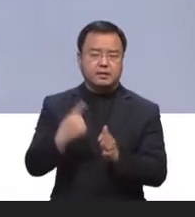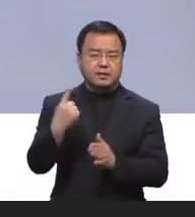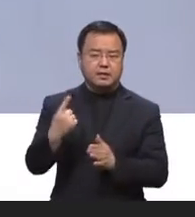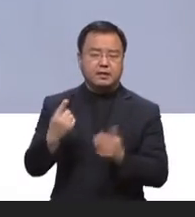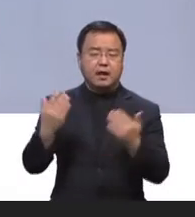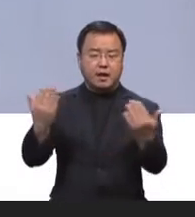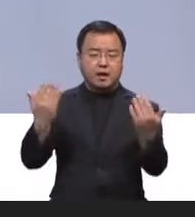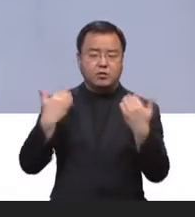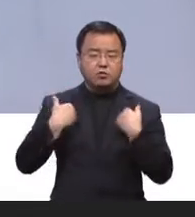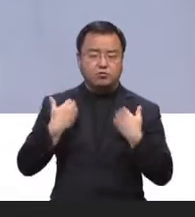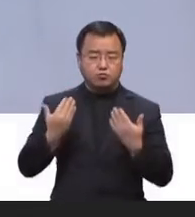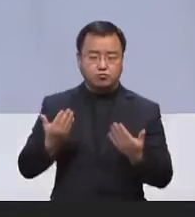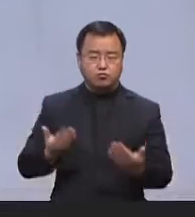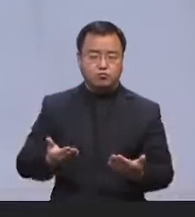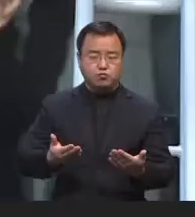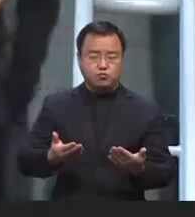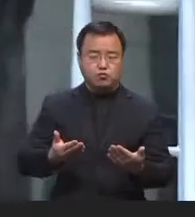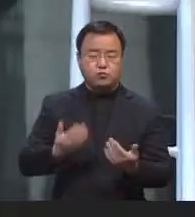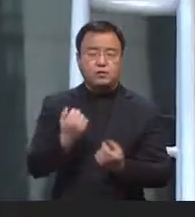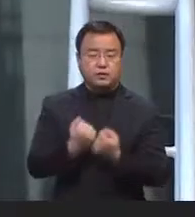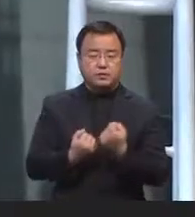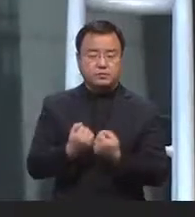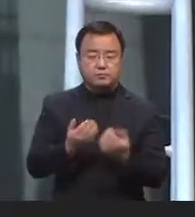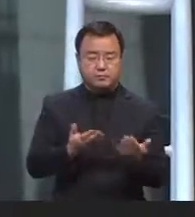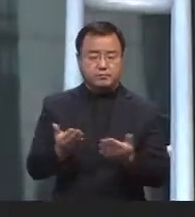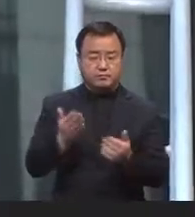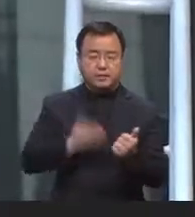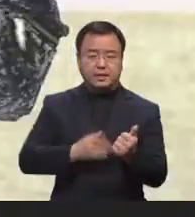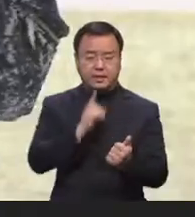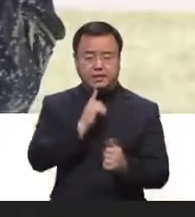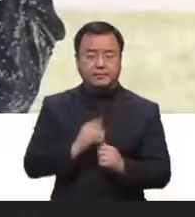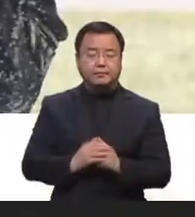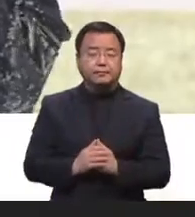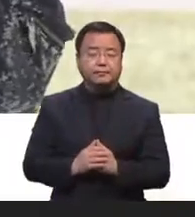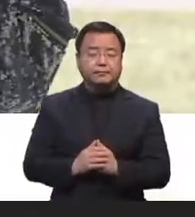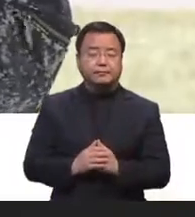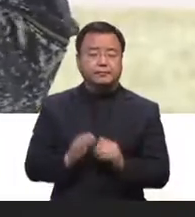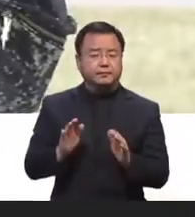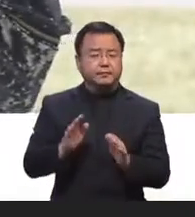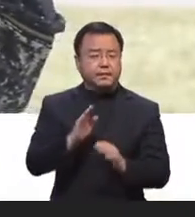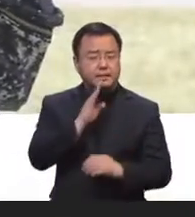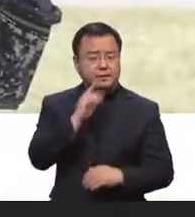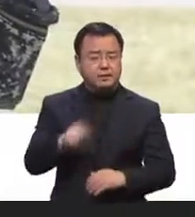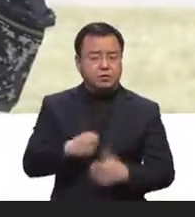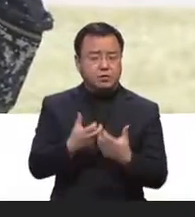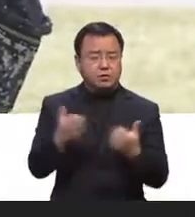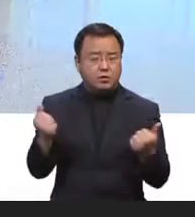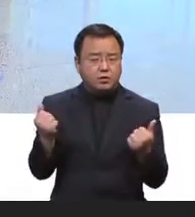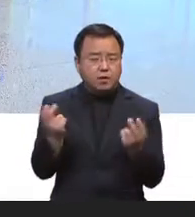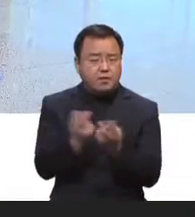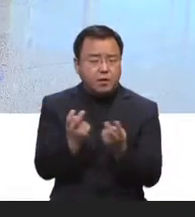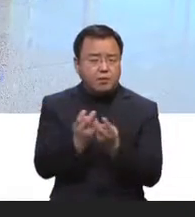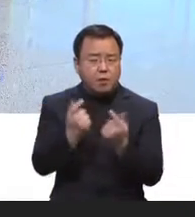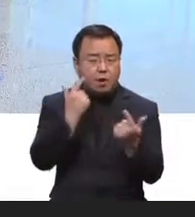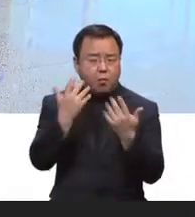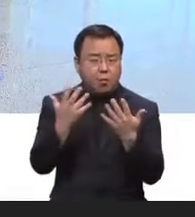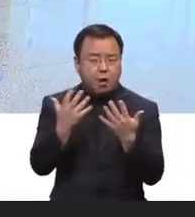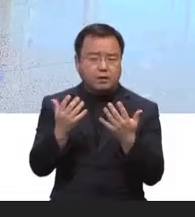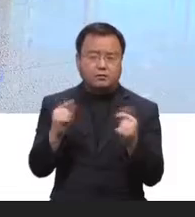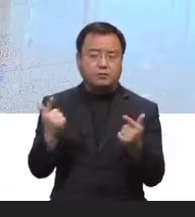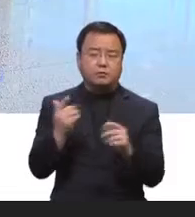휴학 을 안내하도록 중국 유학생 들에 대한 실제적 경리 방안이 마땅치 않은 상황에서